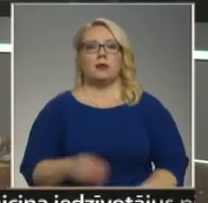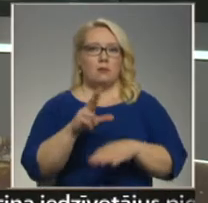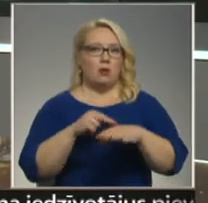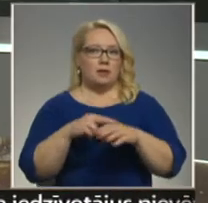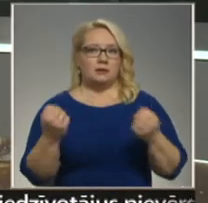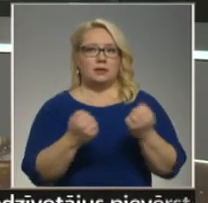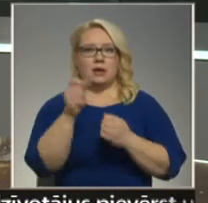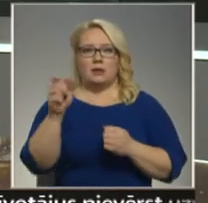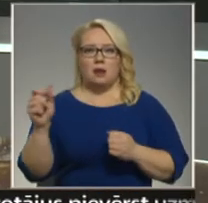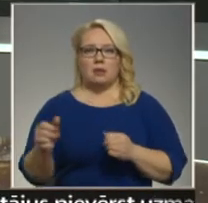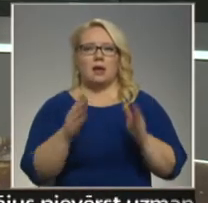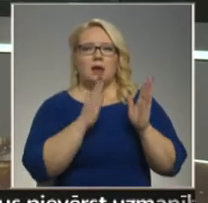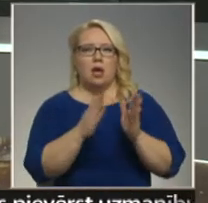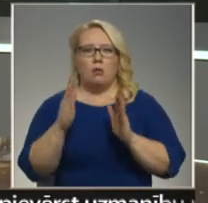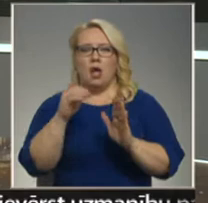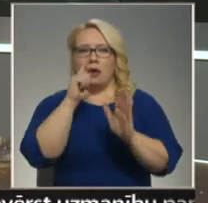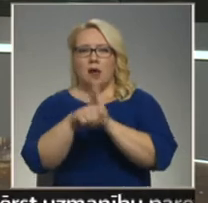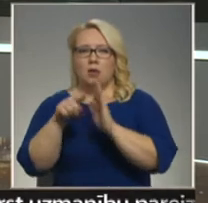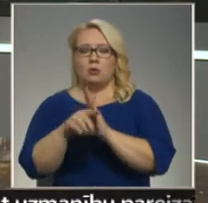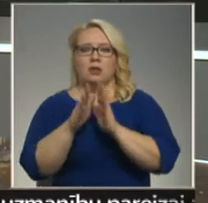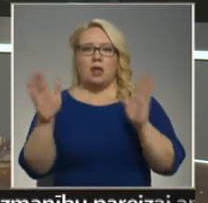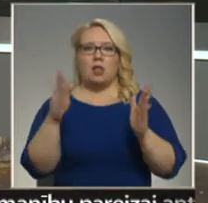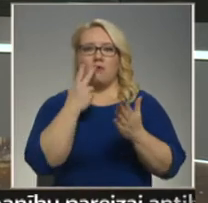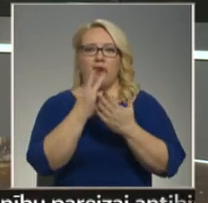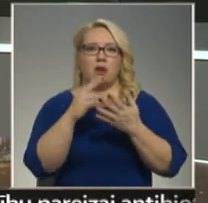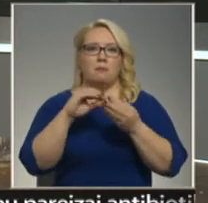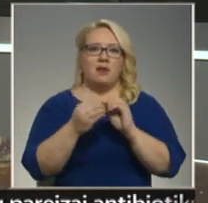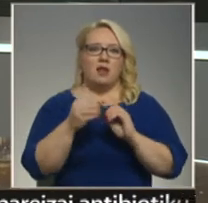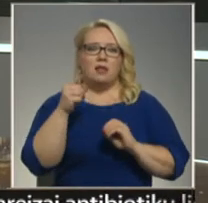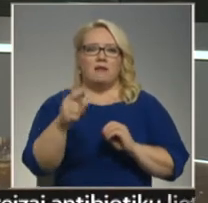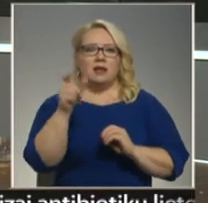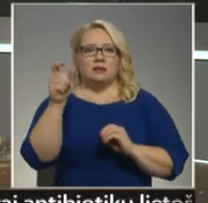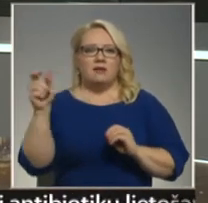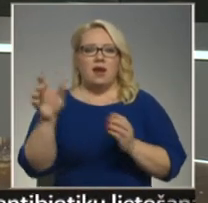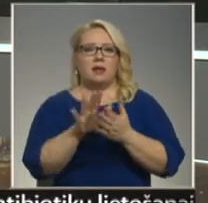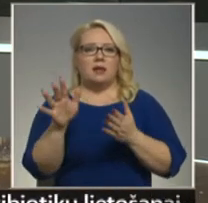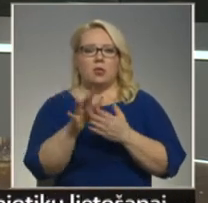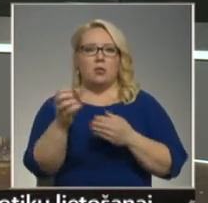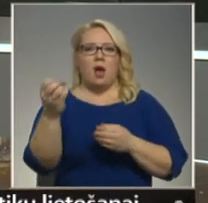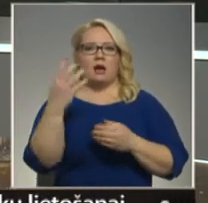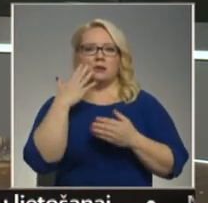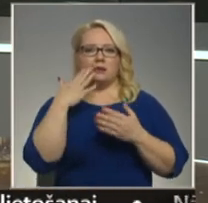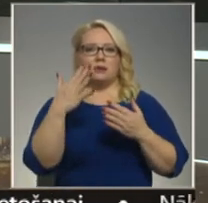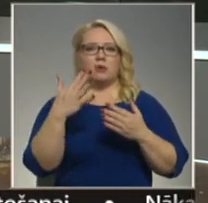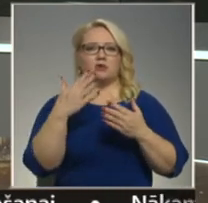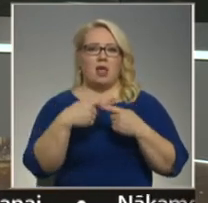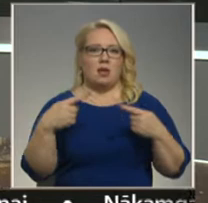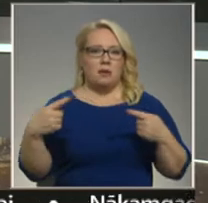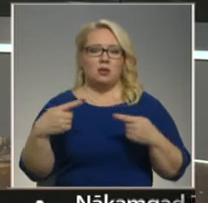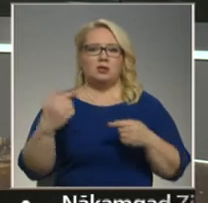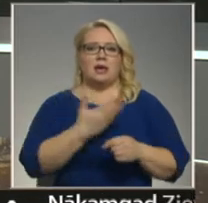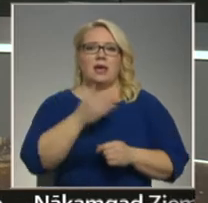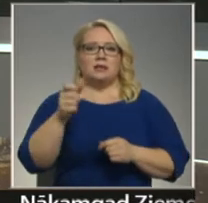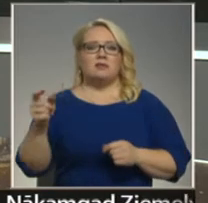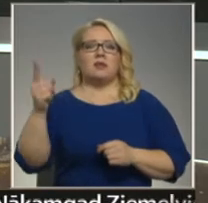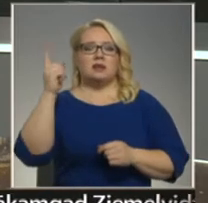Policijas darbinieki regulāros reidos lielu vērību pievērš tam, vai cilvēki lieto atstarojošos elementus. Lai gan iedzīvotāji pamazām